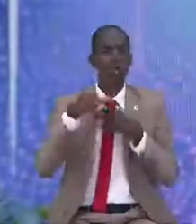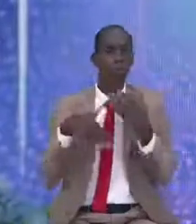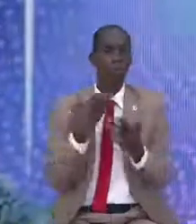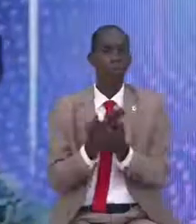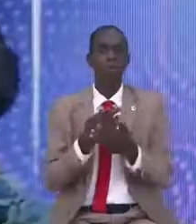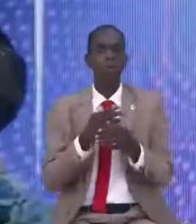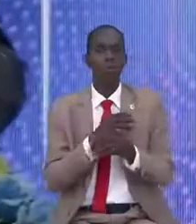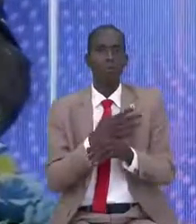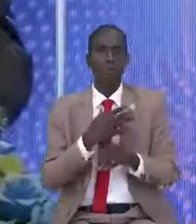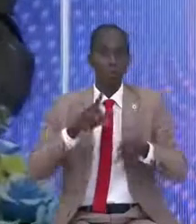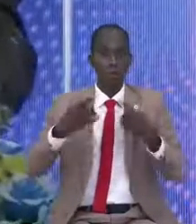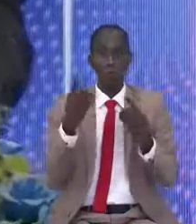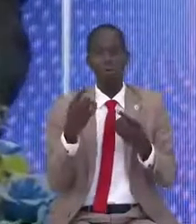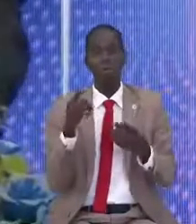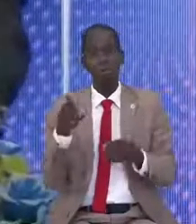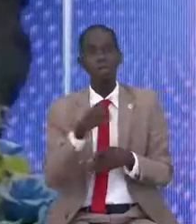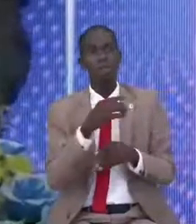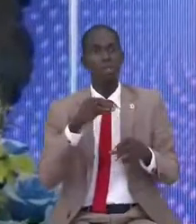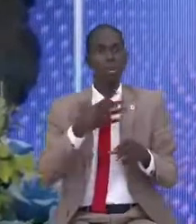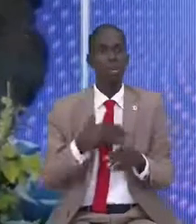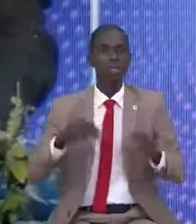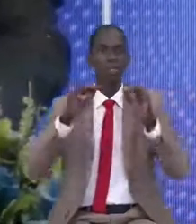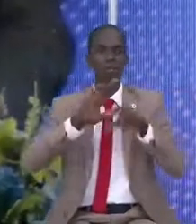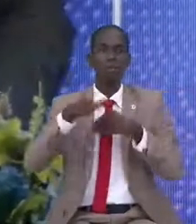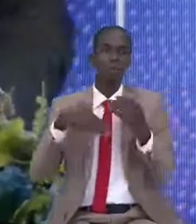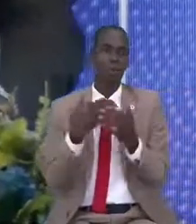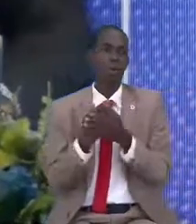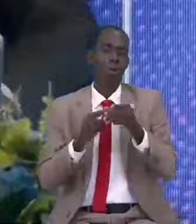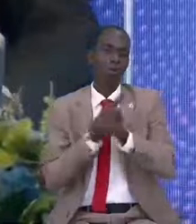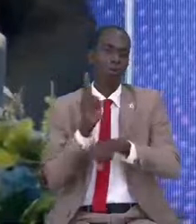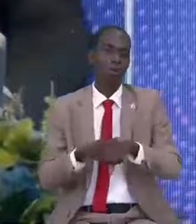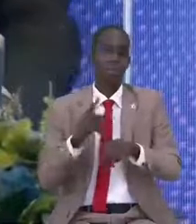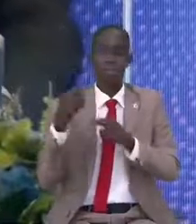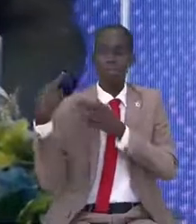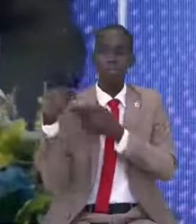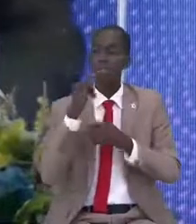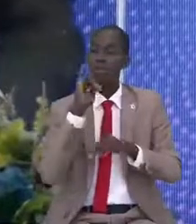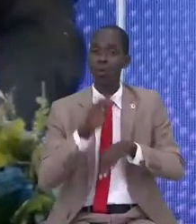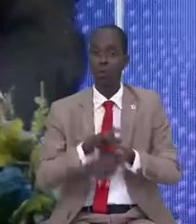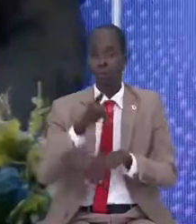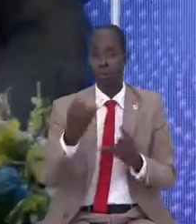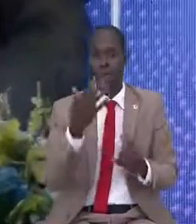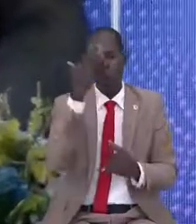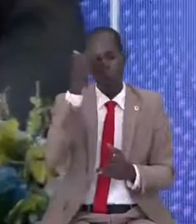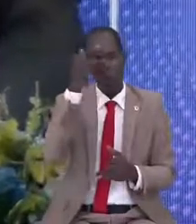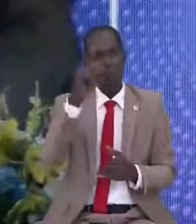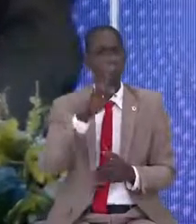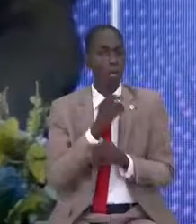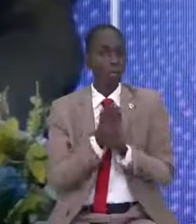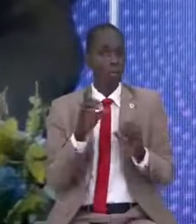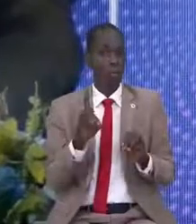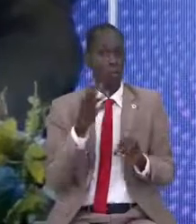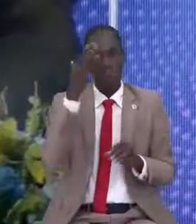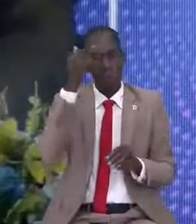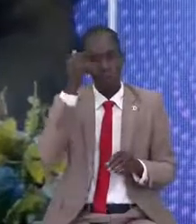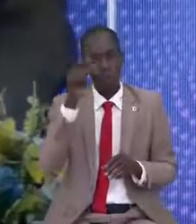disciples. La responsabilité maintenant nous incombe. Cela nous revient parce que tu es sauvé, parce que